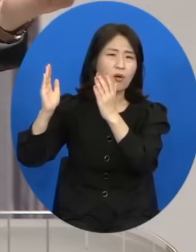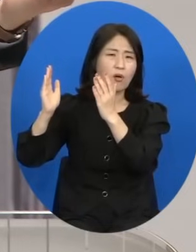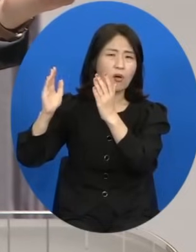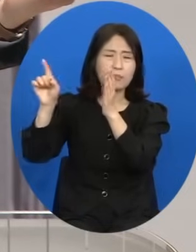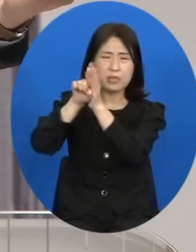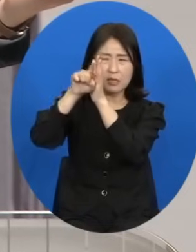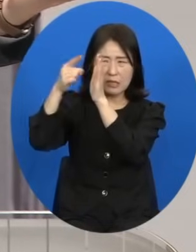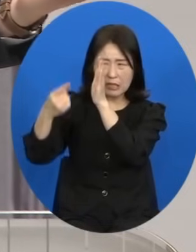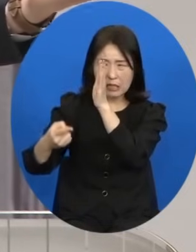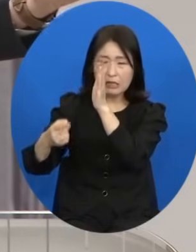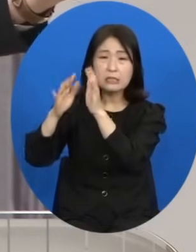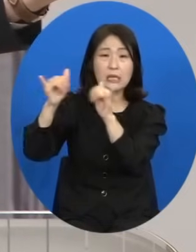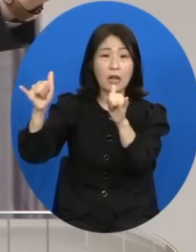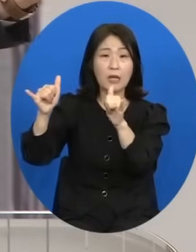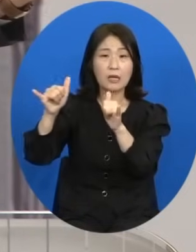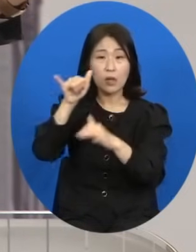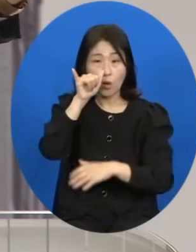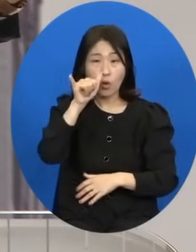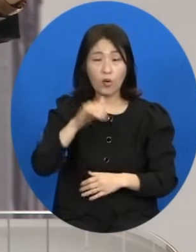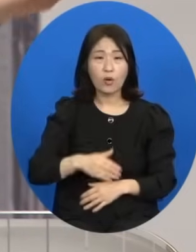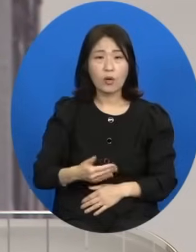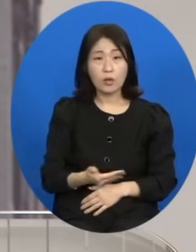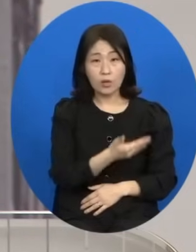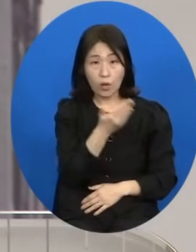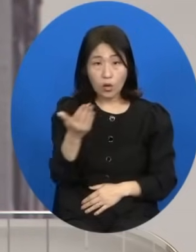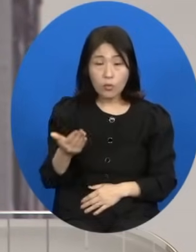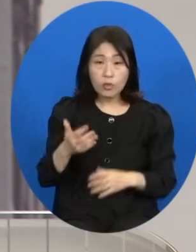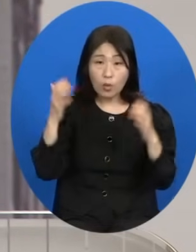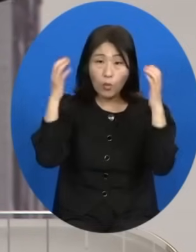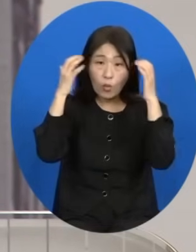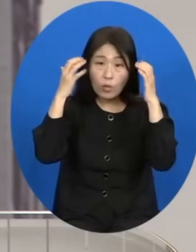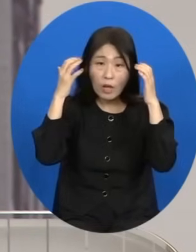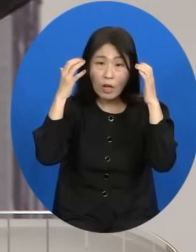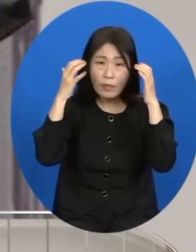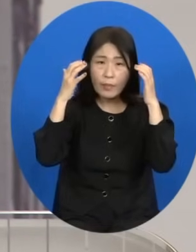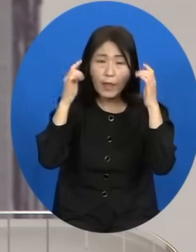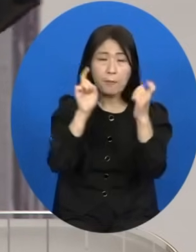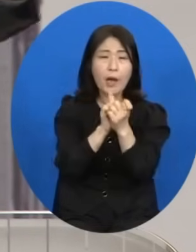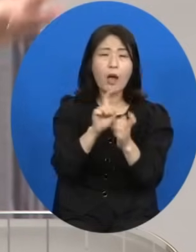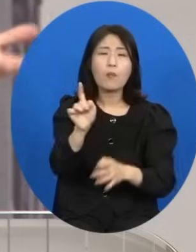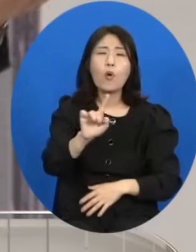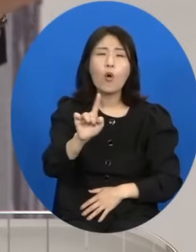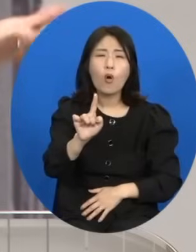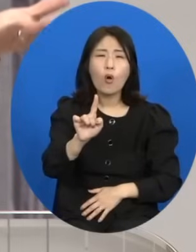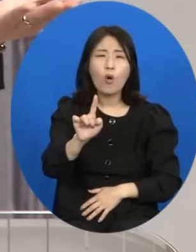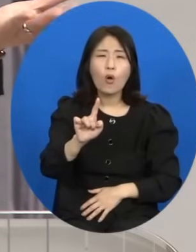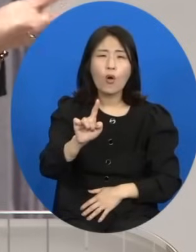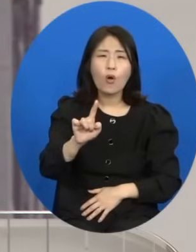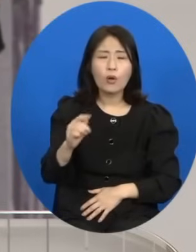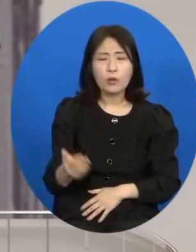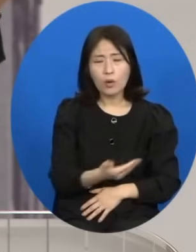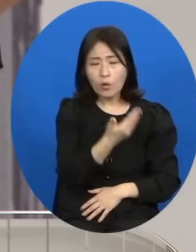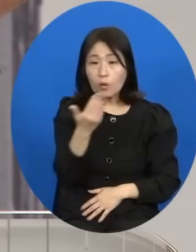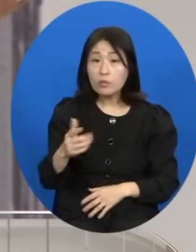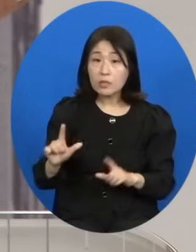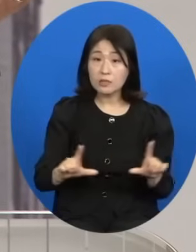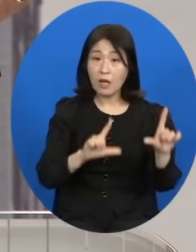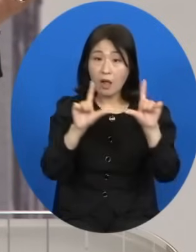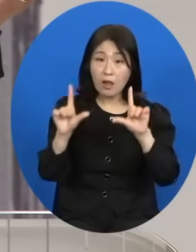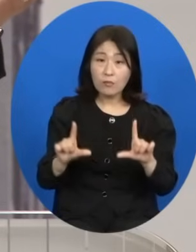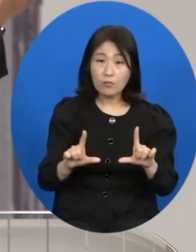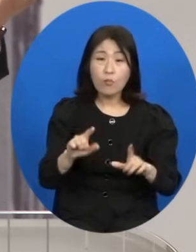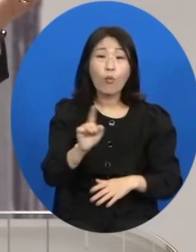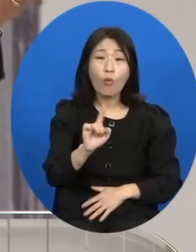있어요 여러분들은 지금 어떤 고난을 당하고 계시고 어느 방향으로 지금 가고 계십니까 여분 그것을 점검하셔야